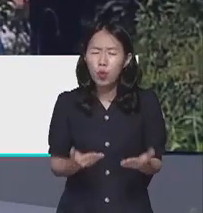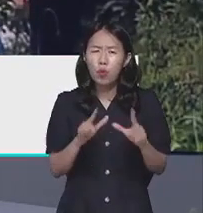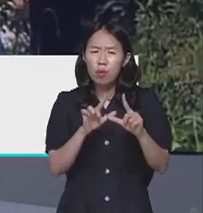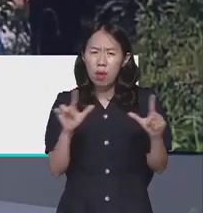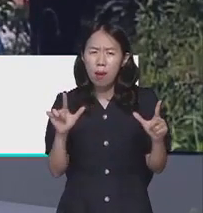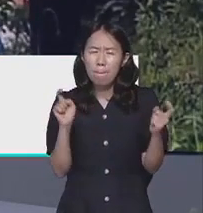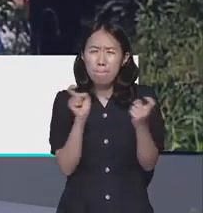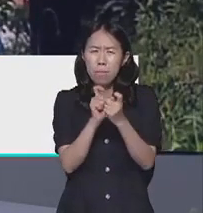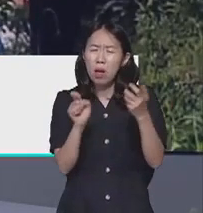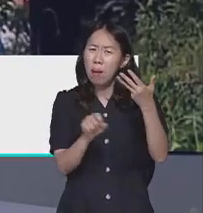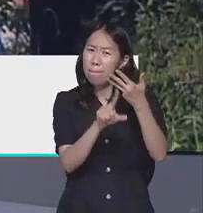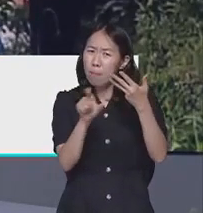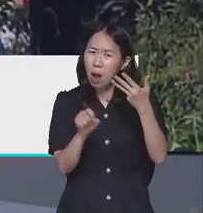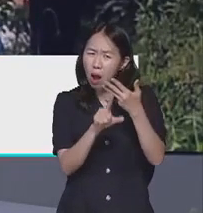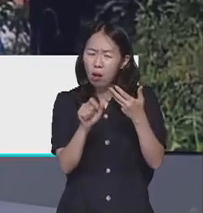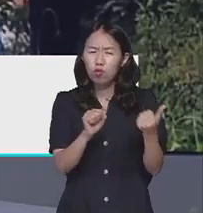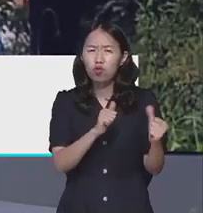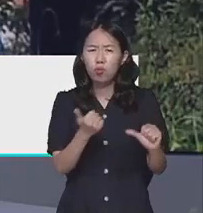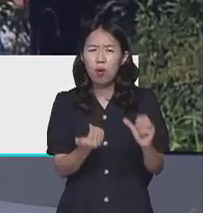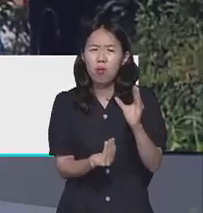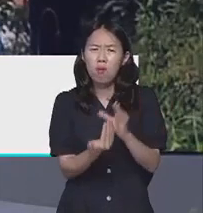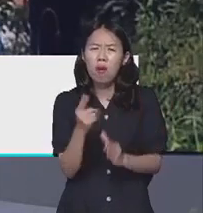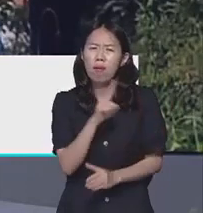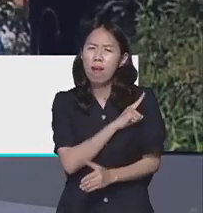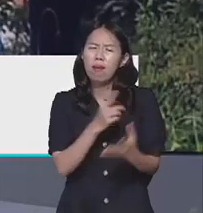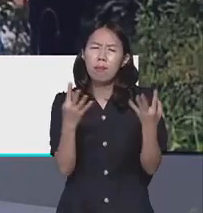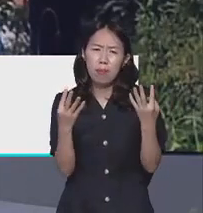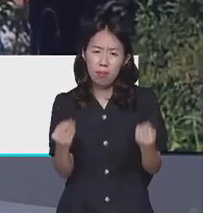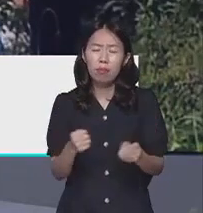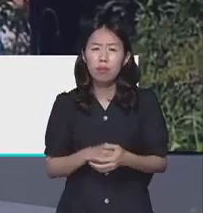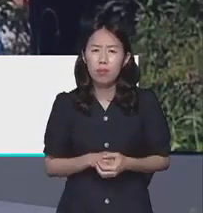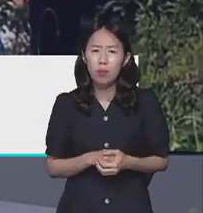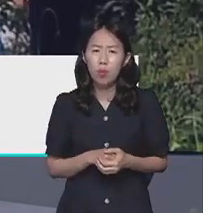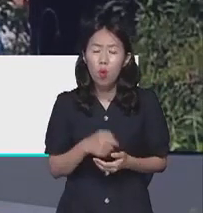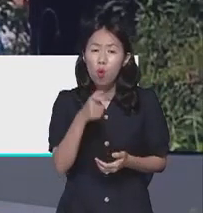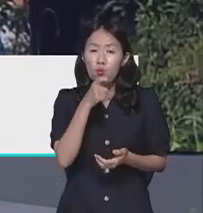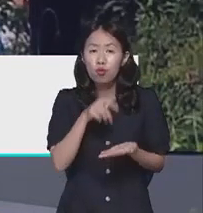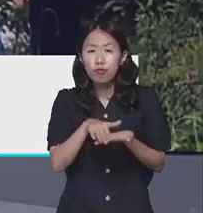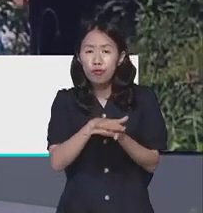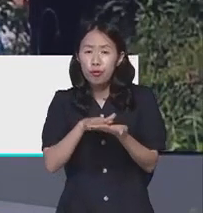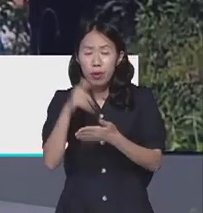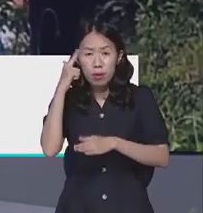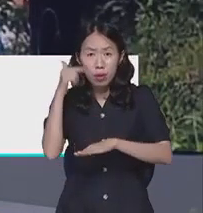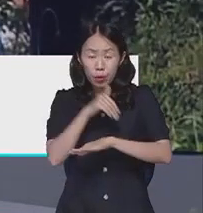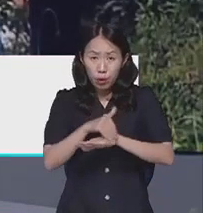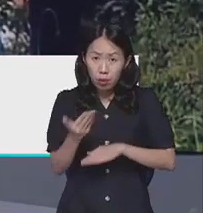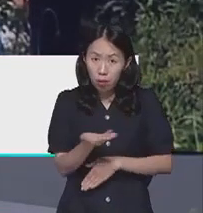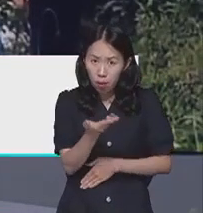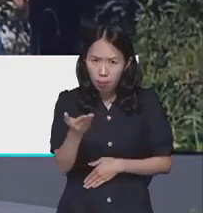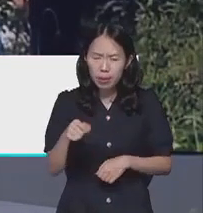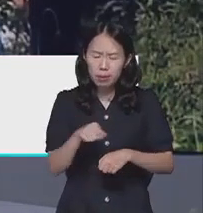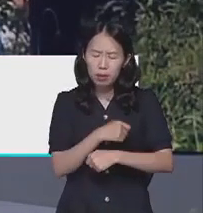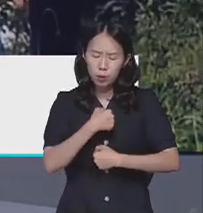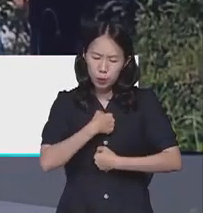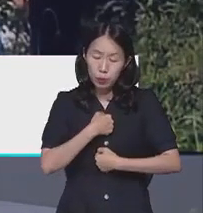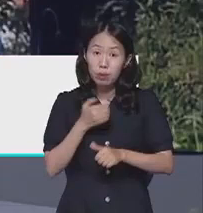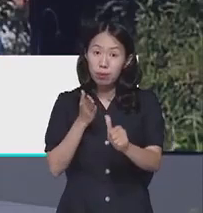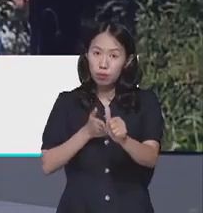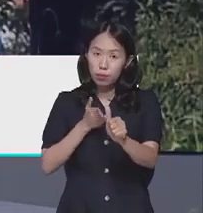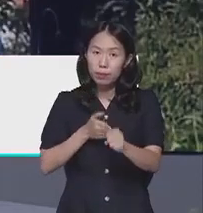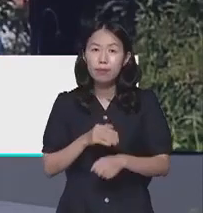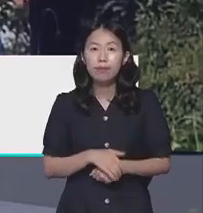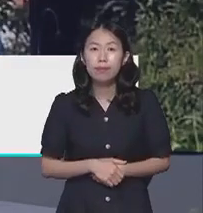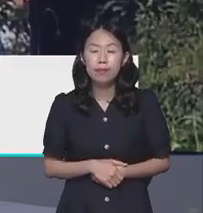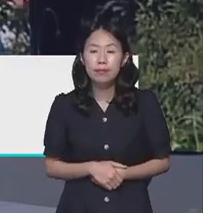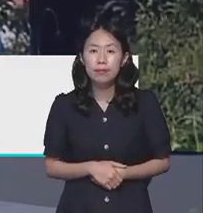피서객이 몰리는 8월에 사망 사고가 가장 많다고 하는데요. 물놀이를 계획하고 계신 분들은 각별히 주의하셔야겠습니다.